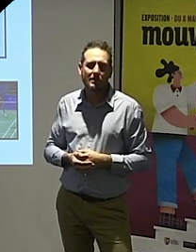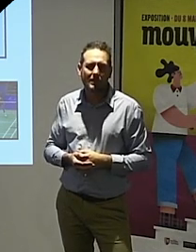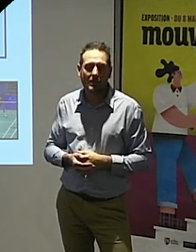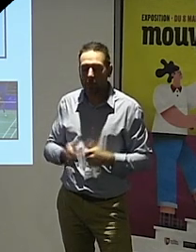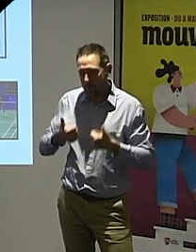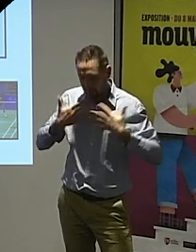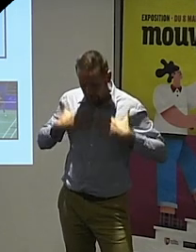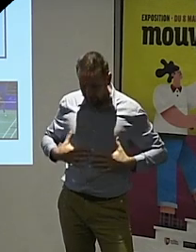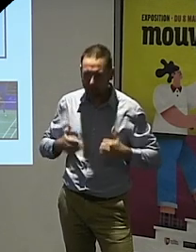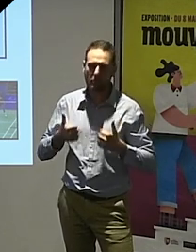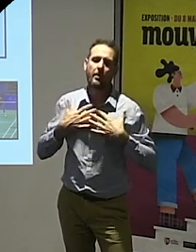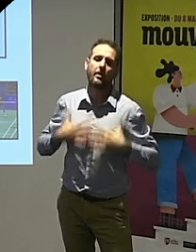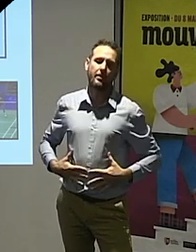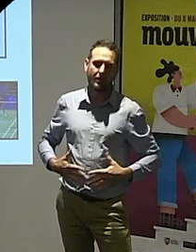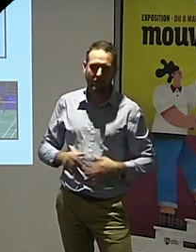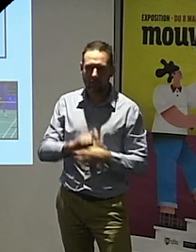Le bien-être.